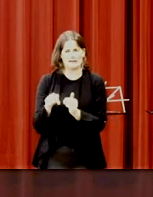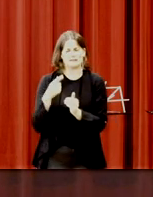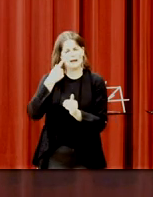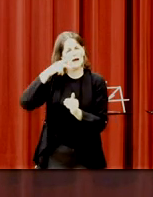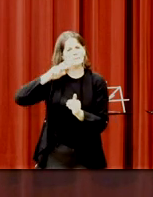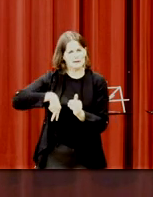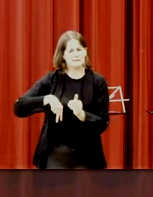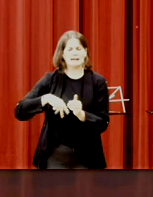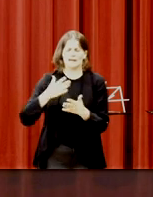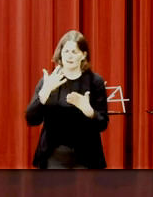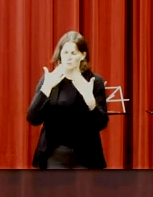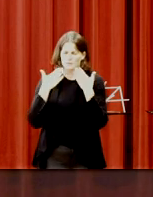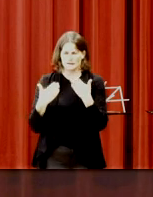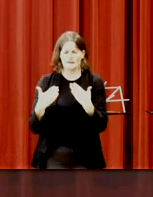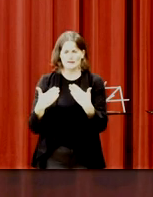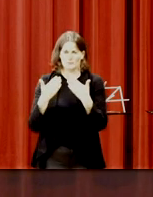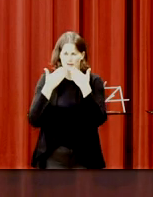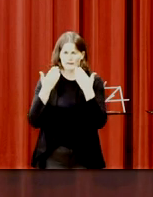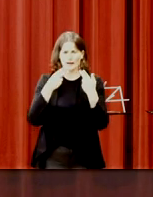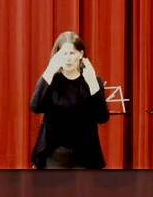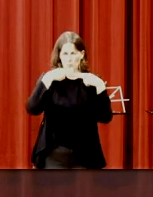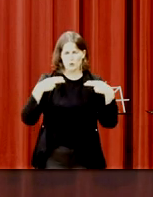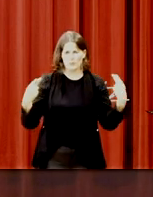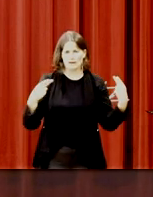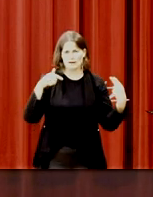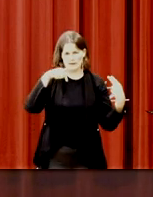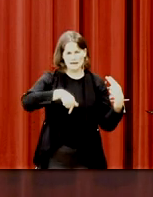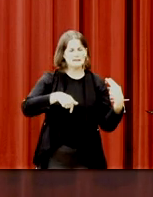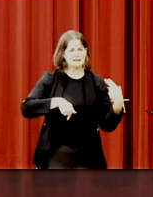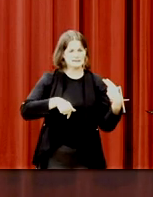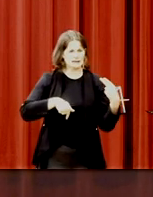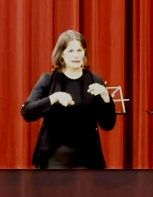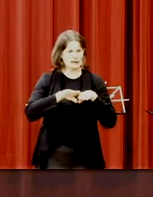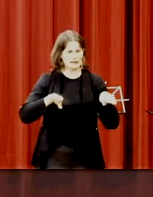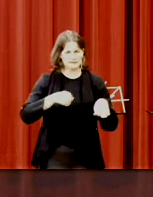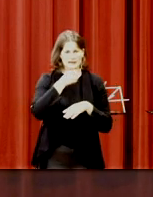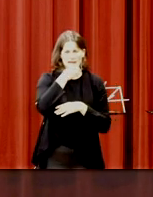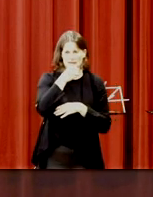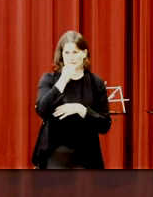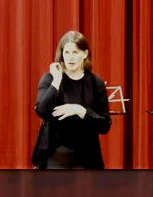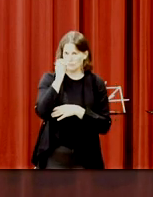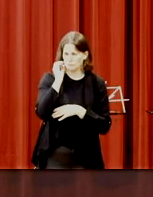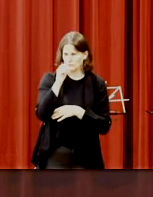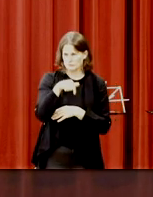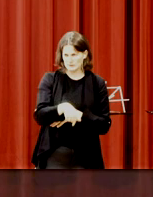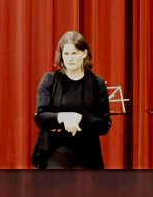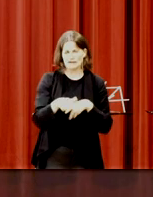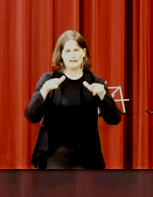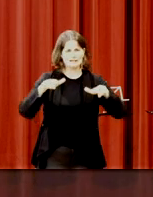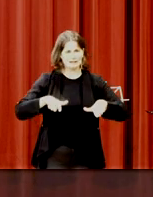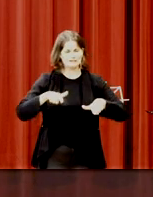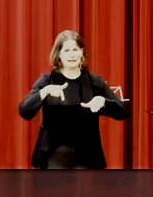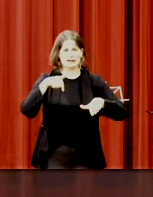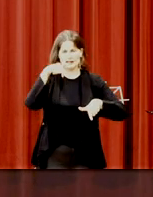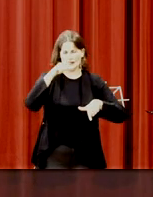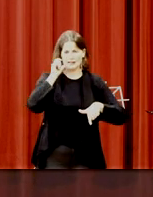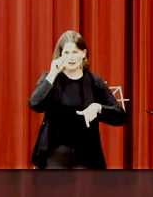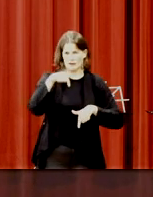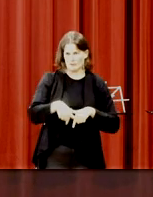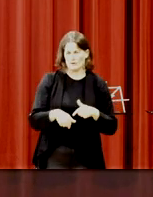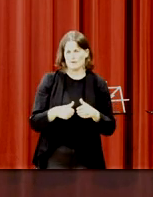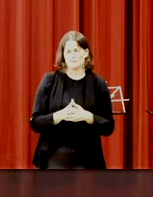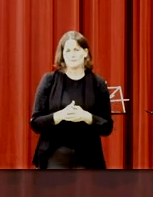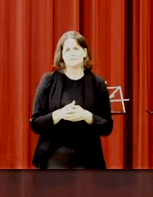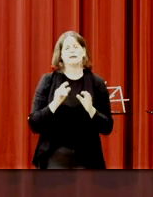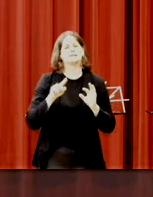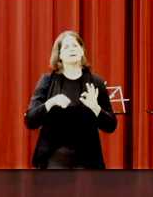des d'aquesta sala i des d'aquest acte. Un especial reconeixement als estudiants, que van fer unes aportacions